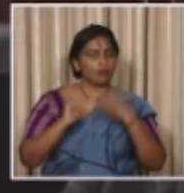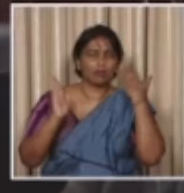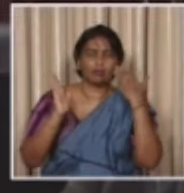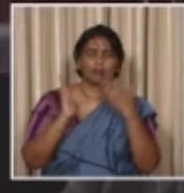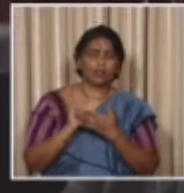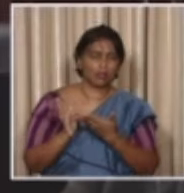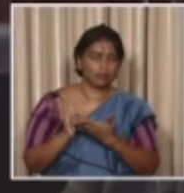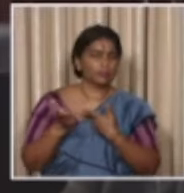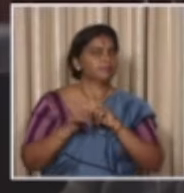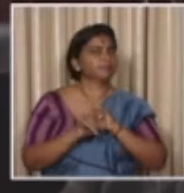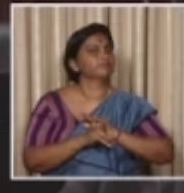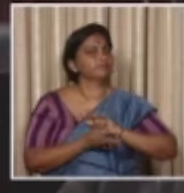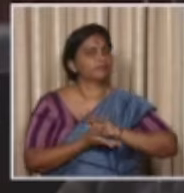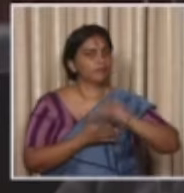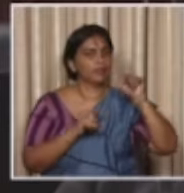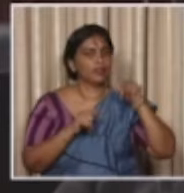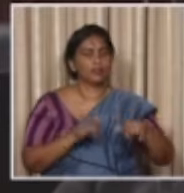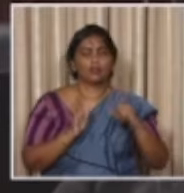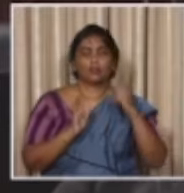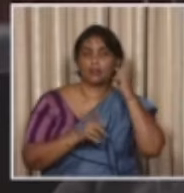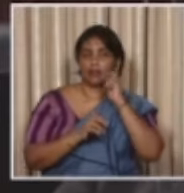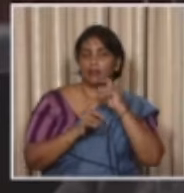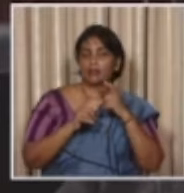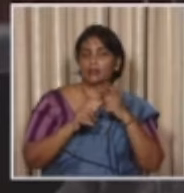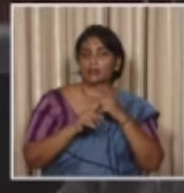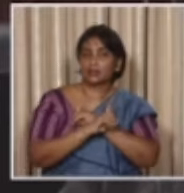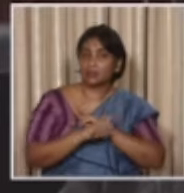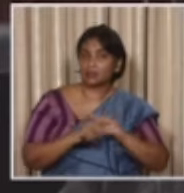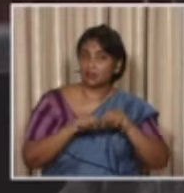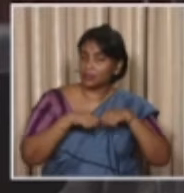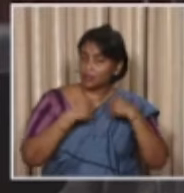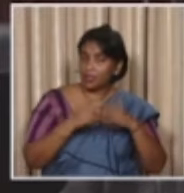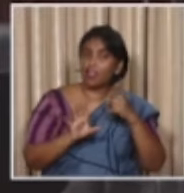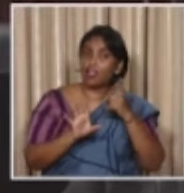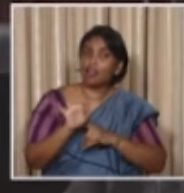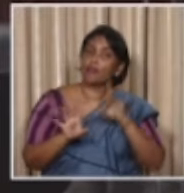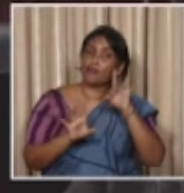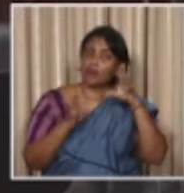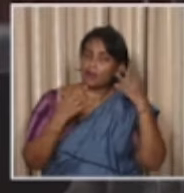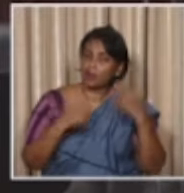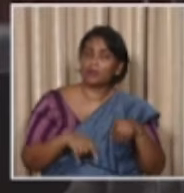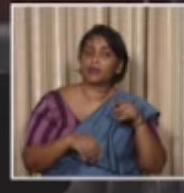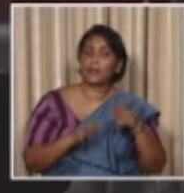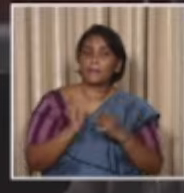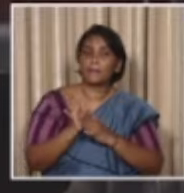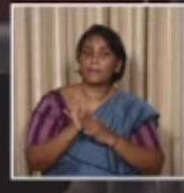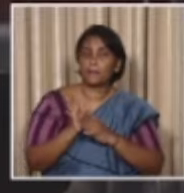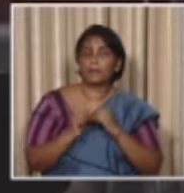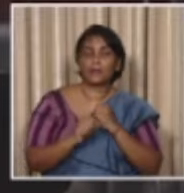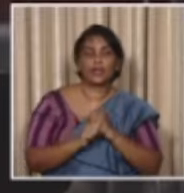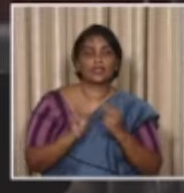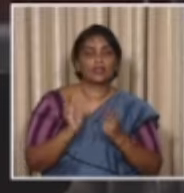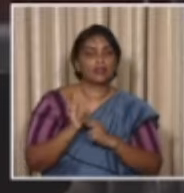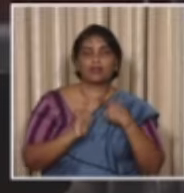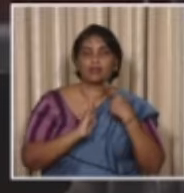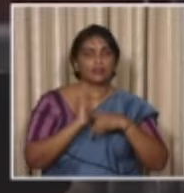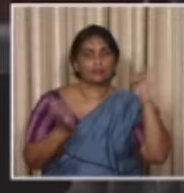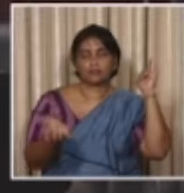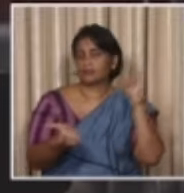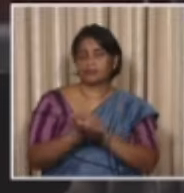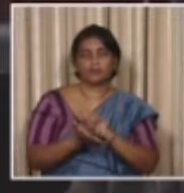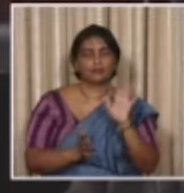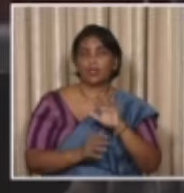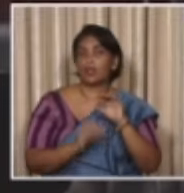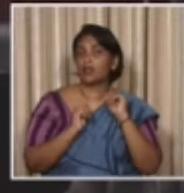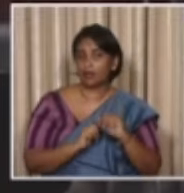රට අත්හැරලා ගියා. අද කොටිත්‍රස්තවාදී අවසන් වෙලා වසර 15ක් ගත වෙලා තියෙනවා. මේජර් නිලාම් තවමත් අපේ රටට ආවේ නැහැ.